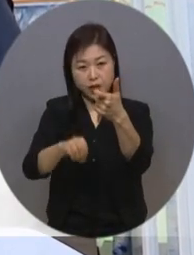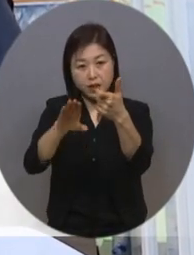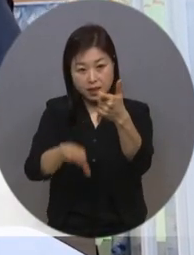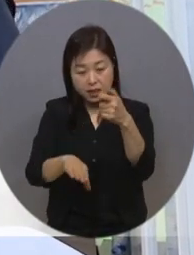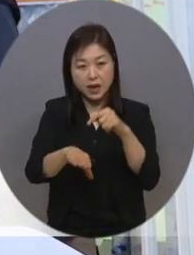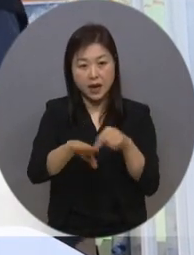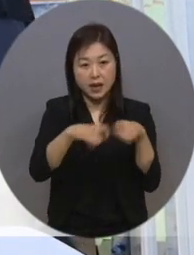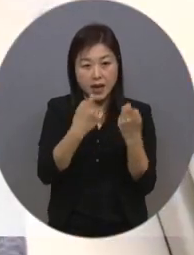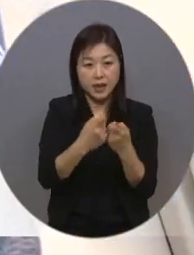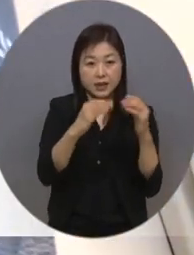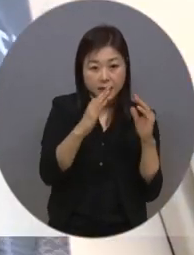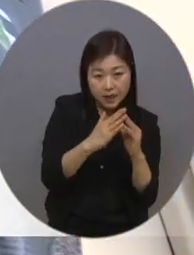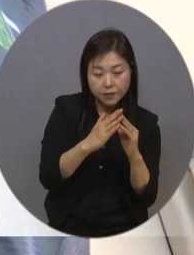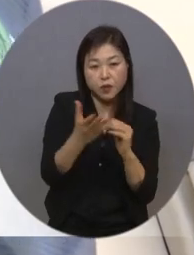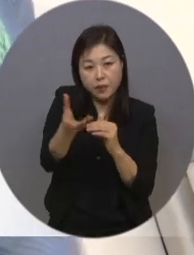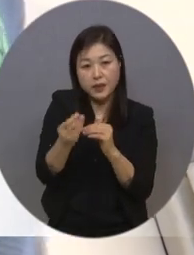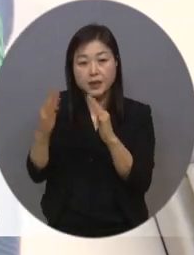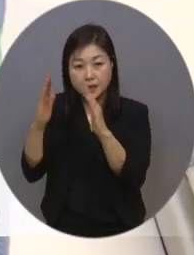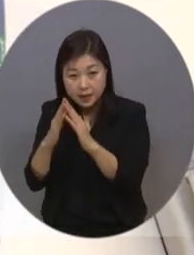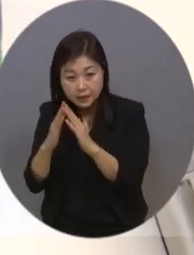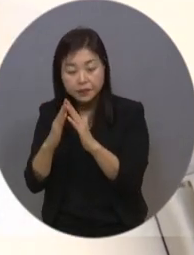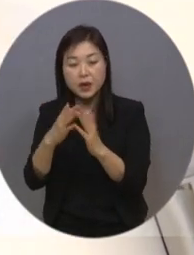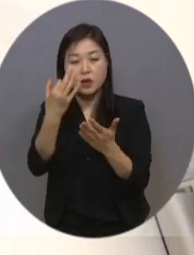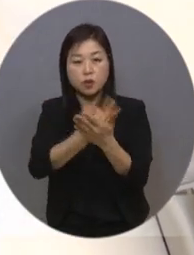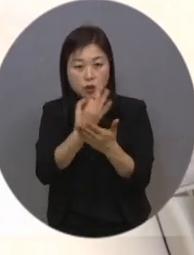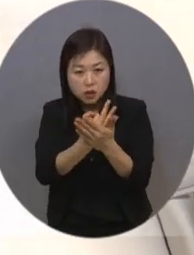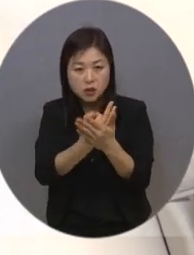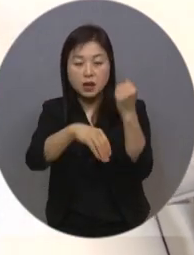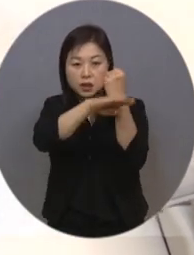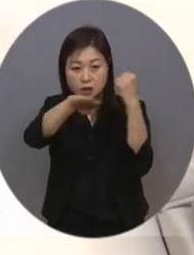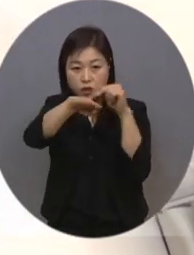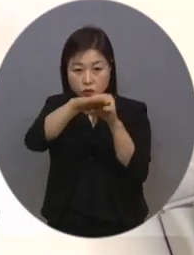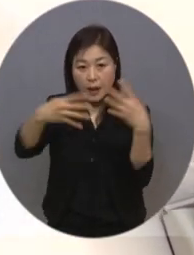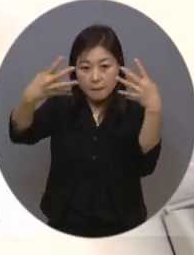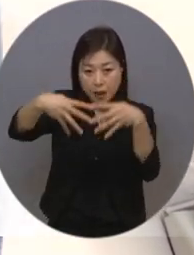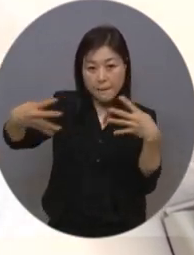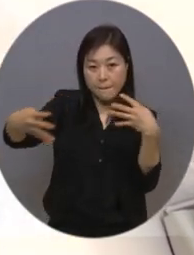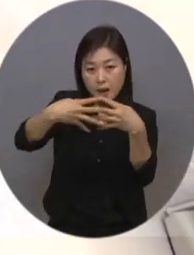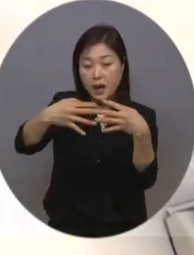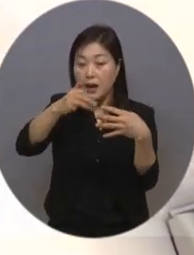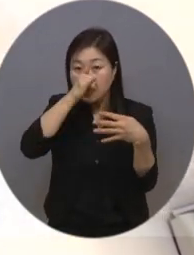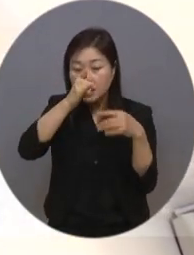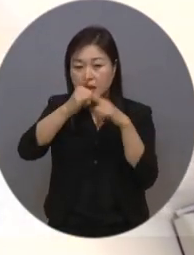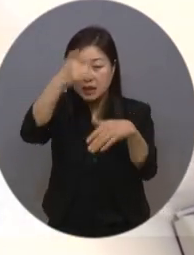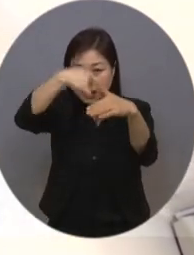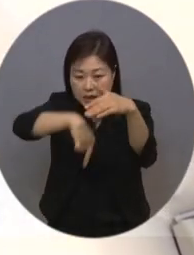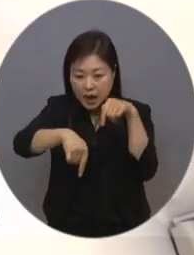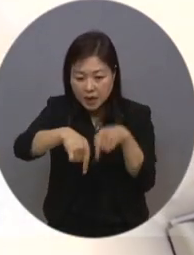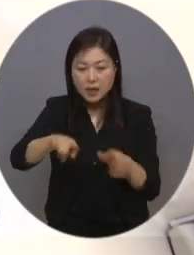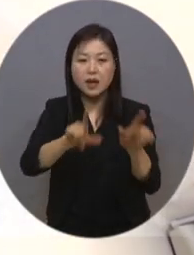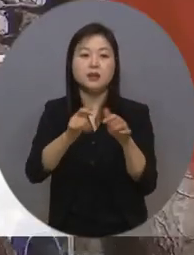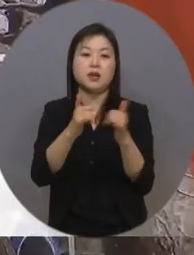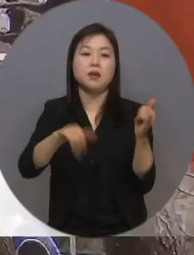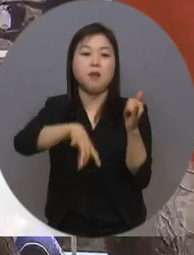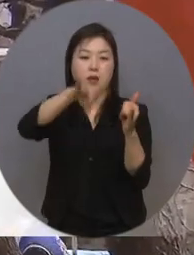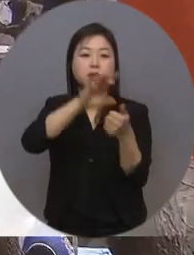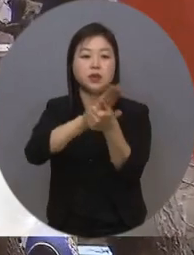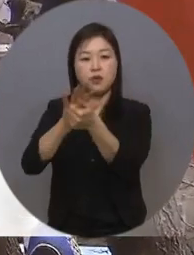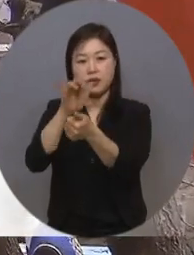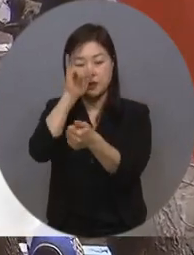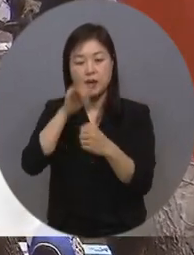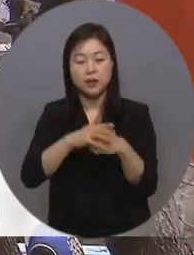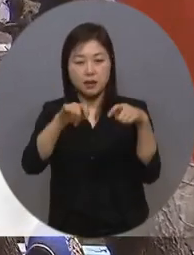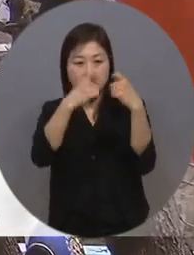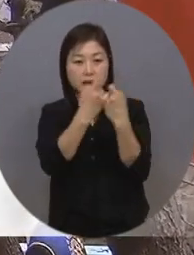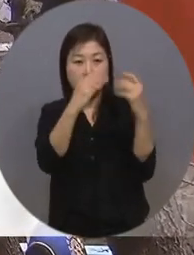임차 가구로 소득 요건을 충족하는 가구 가운데 반지하 가구를 우선으로 선정합니다. 자가일